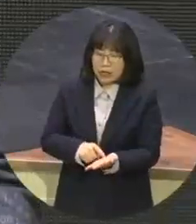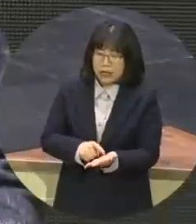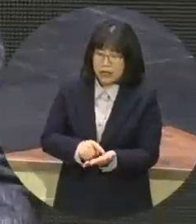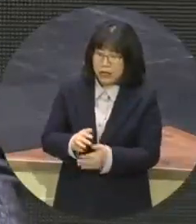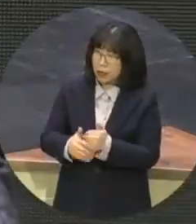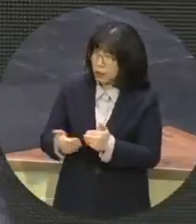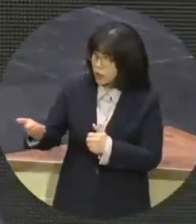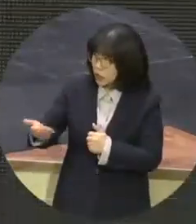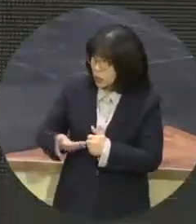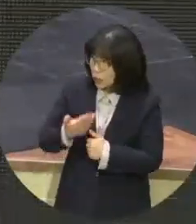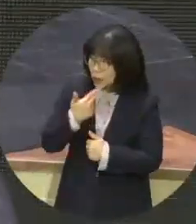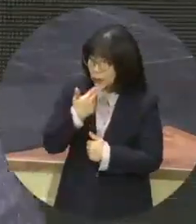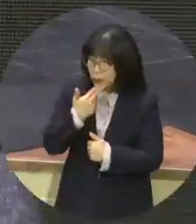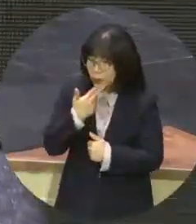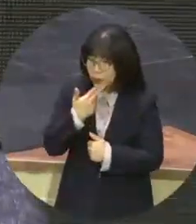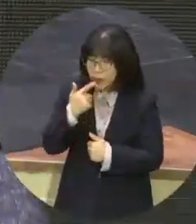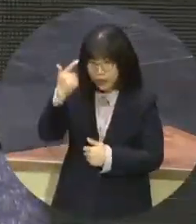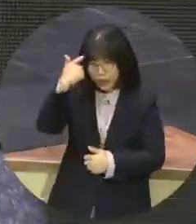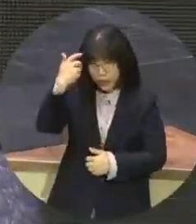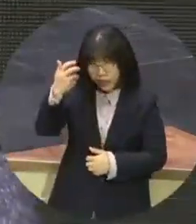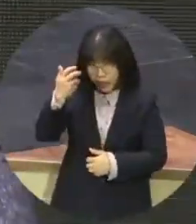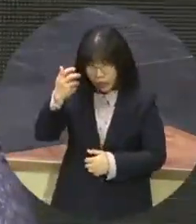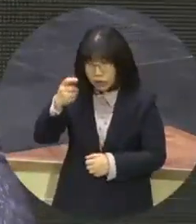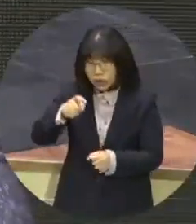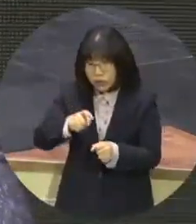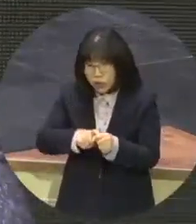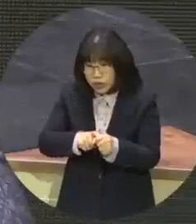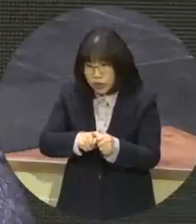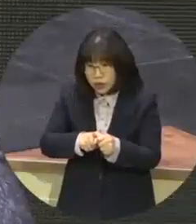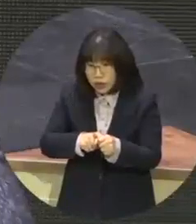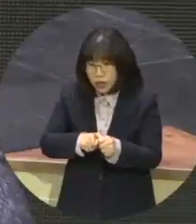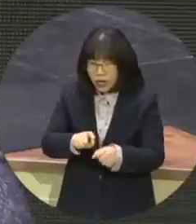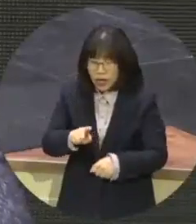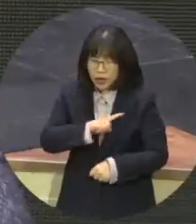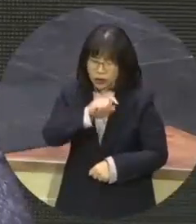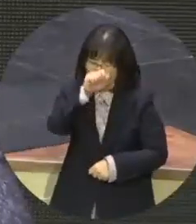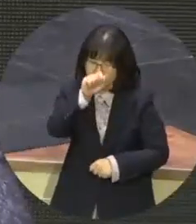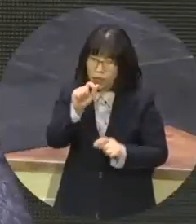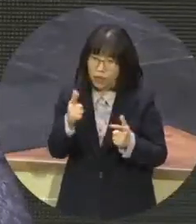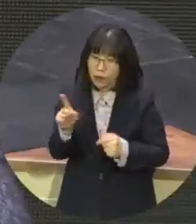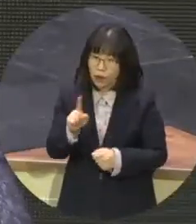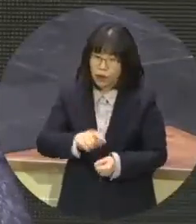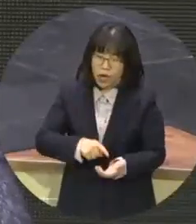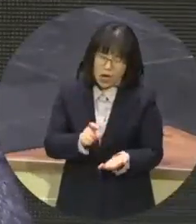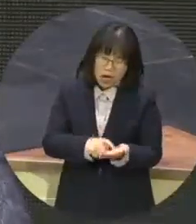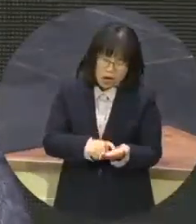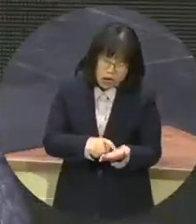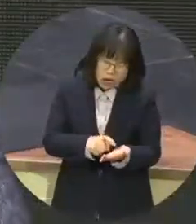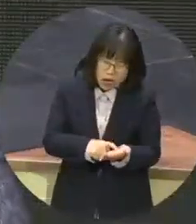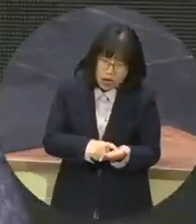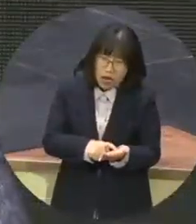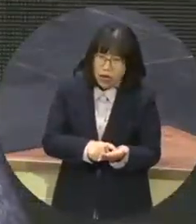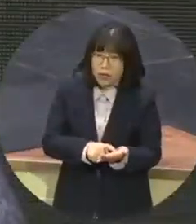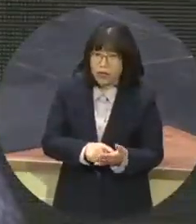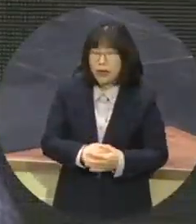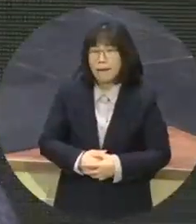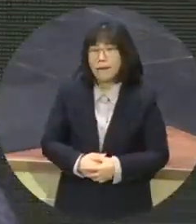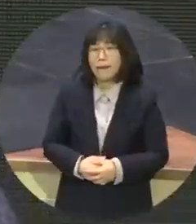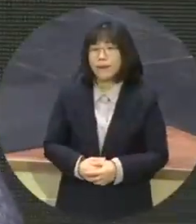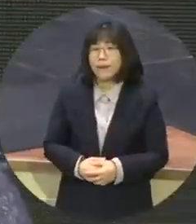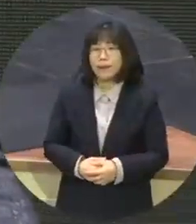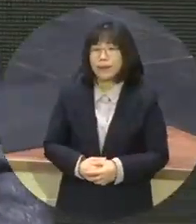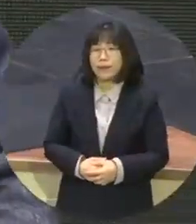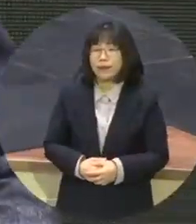영적인 삶에 있어서요. 이 조급증은 백해무익한 것입니다. 영적인 삶의 조급증.